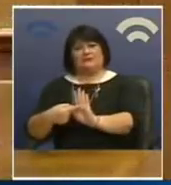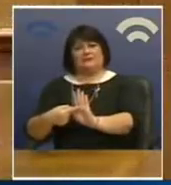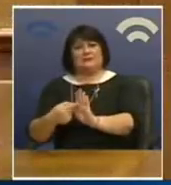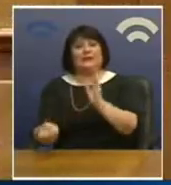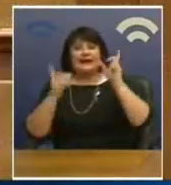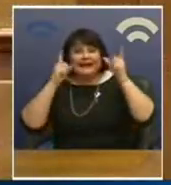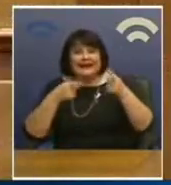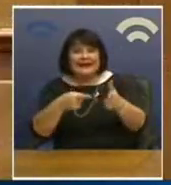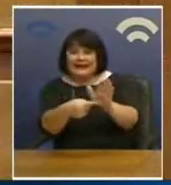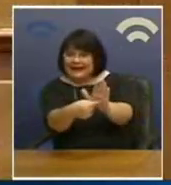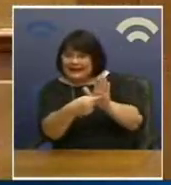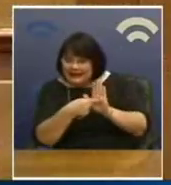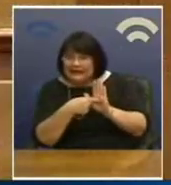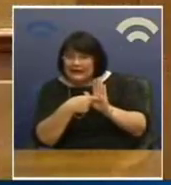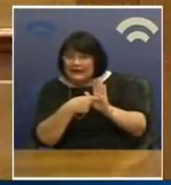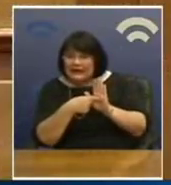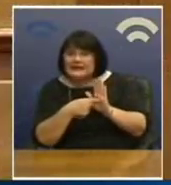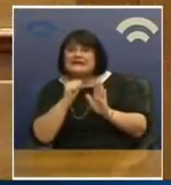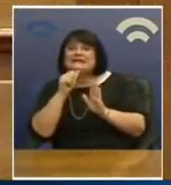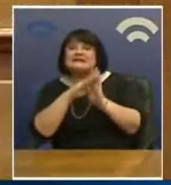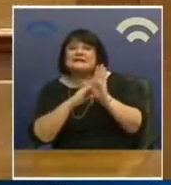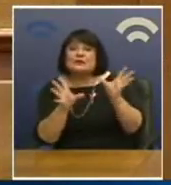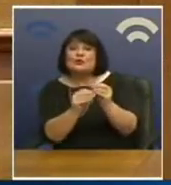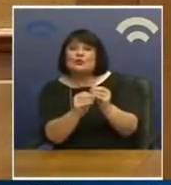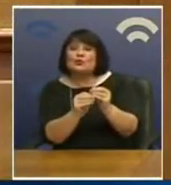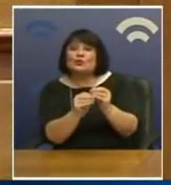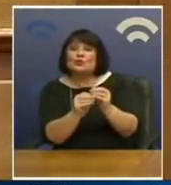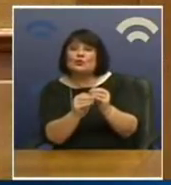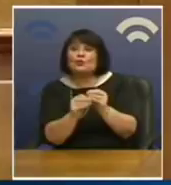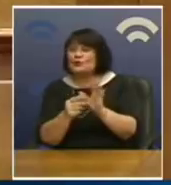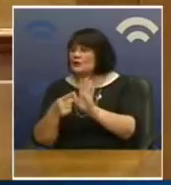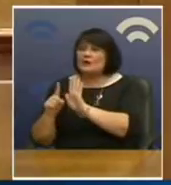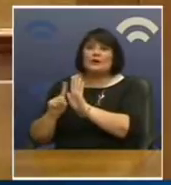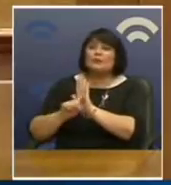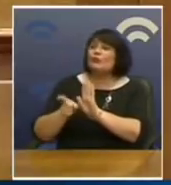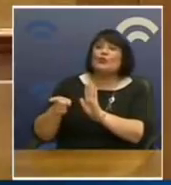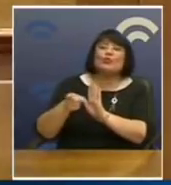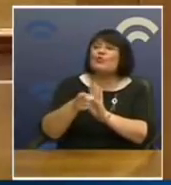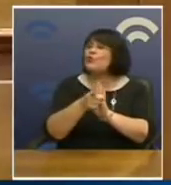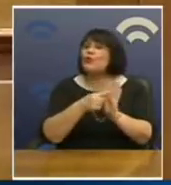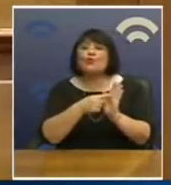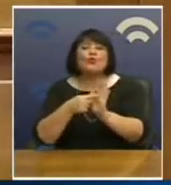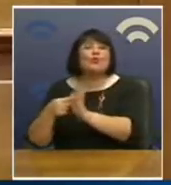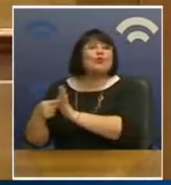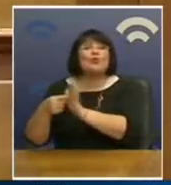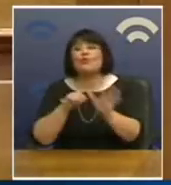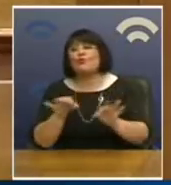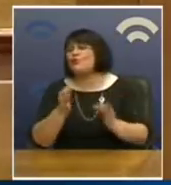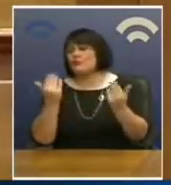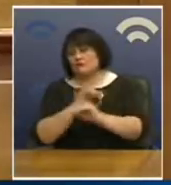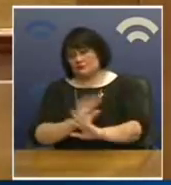απέδειξε ότι στα του συντάγματος τουλάχιστον κινείται χωρίς πηξίδα και χωρίς σχέδιο. Δεν